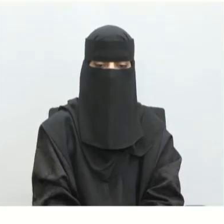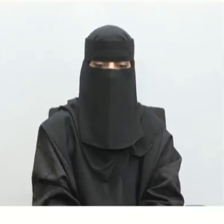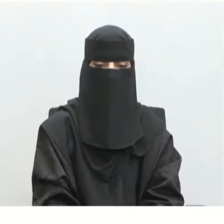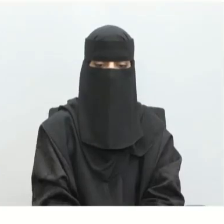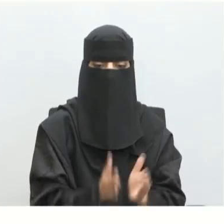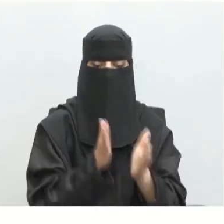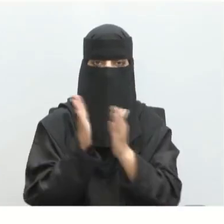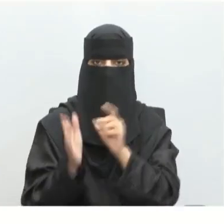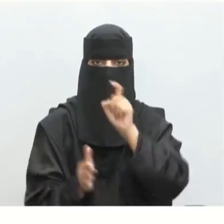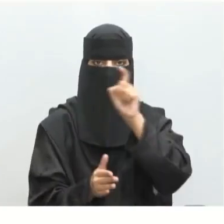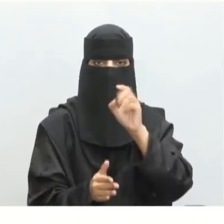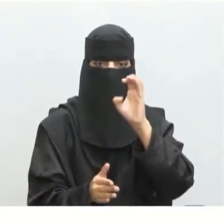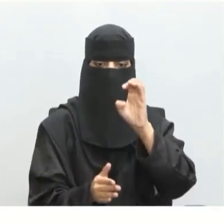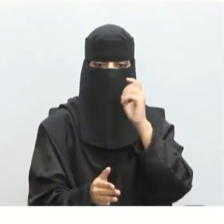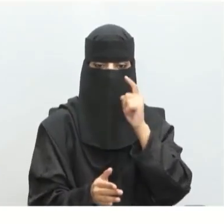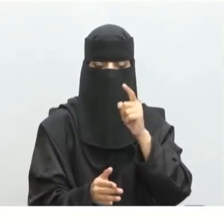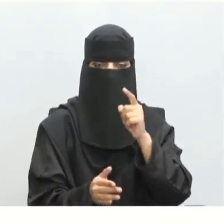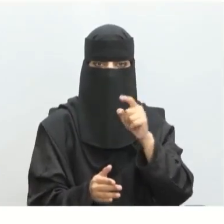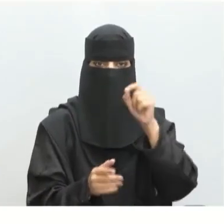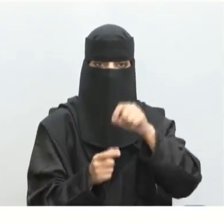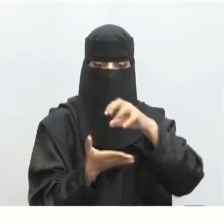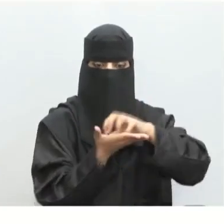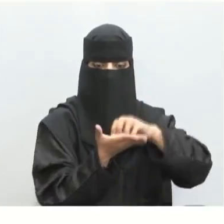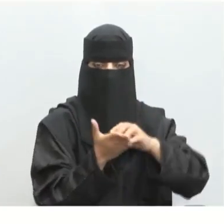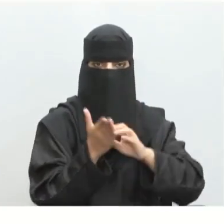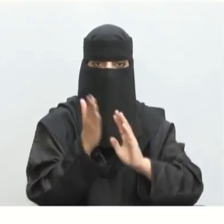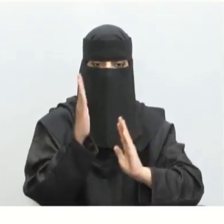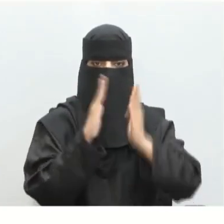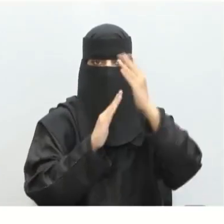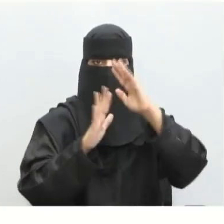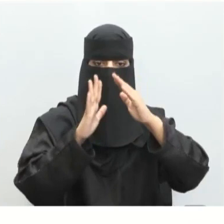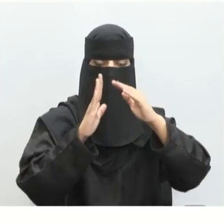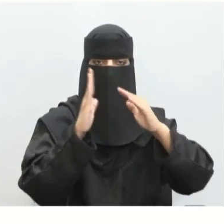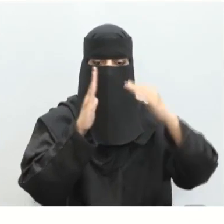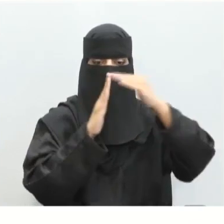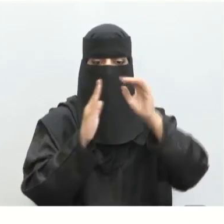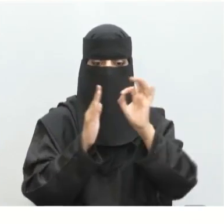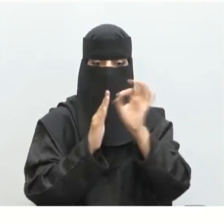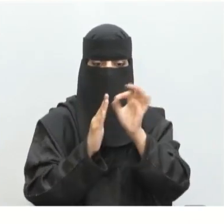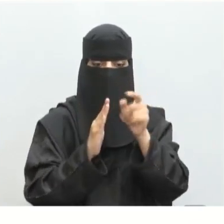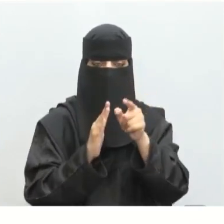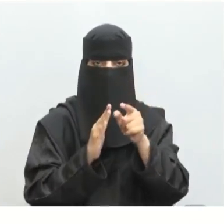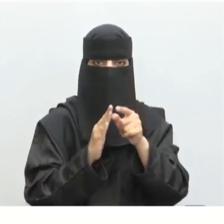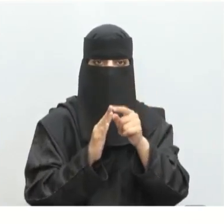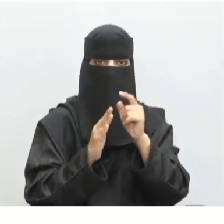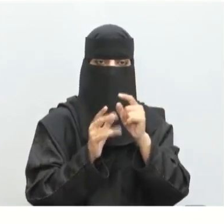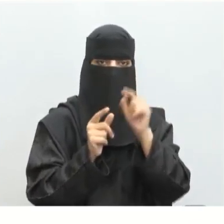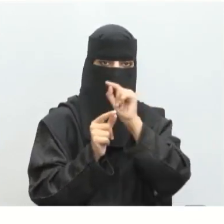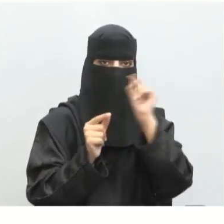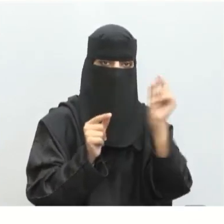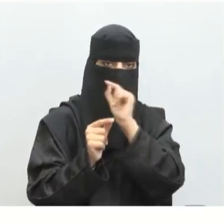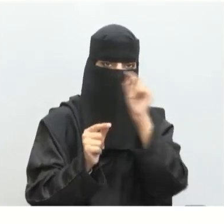الطبوغرافيه في المناطق المرتفعه تكون خطوط الكنتور متقاربه متباعده